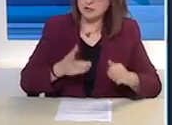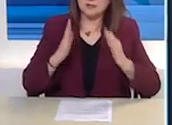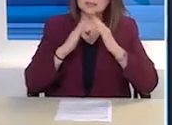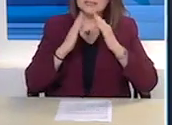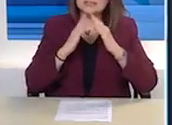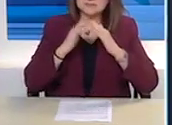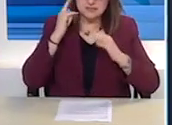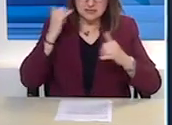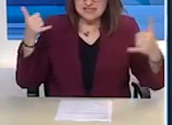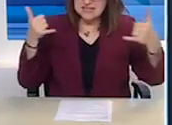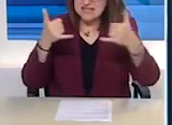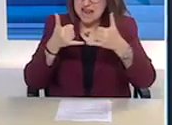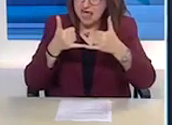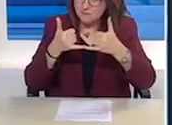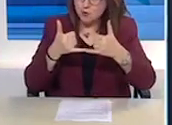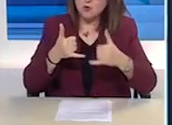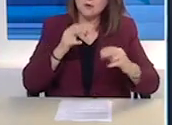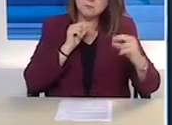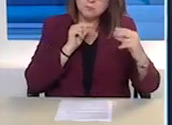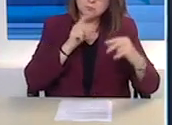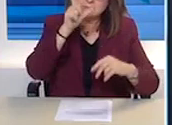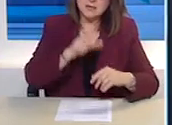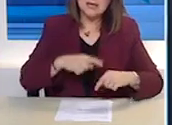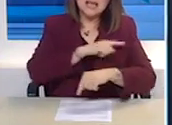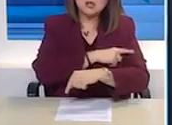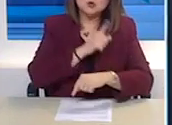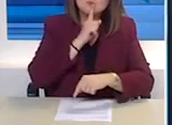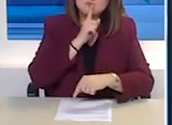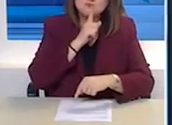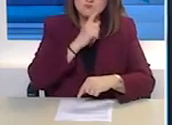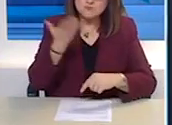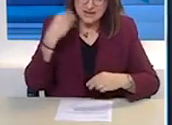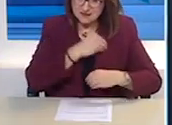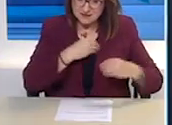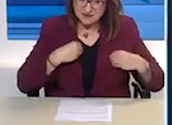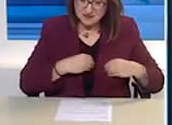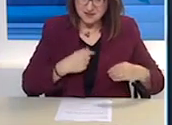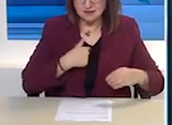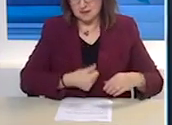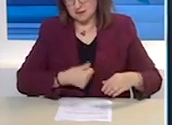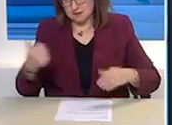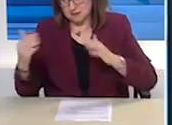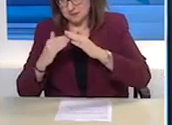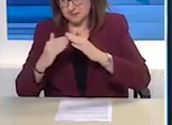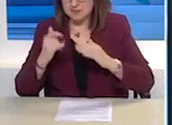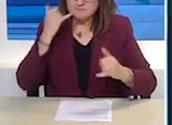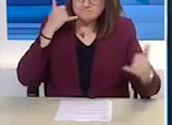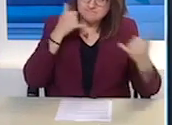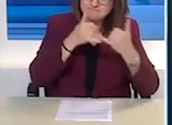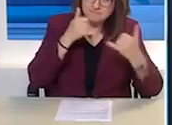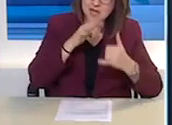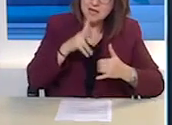μέσω τηλεφωνικής επικοινωνίας με τους γιατρούς του κέντρου υγείας. Στις αμέσως επόμενες ημέρες θα τεθεί σε εφαρμογή και